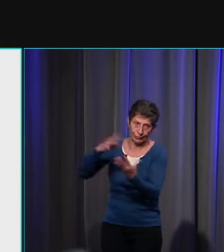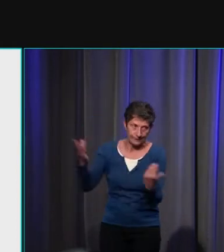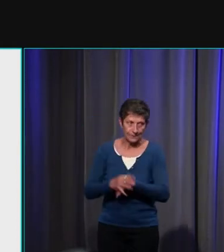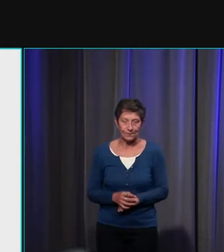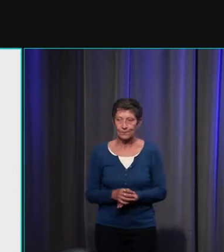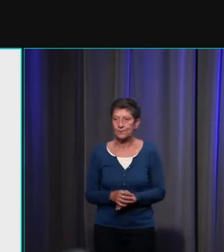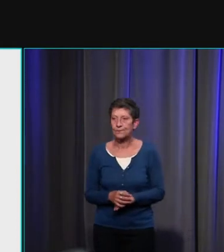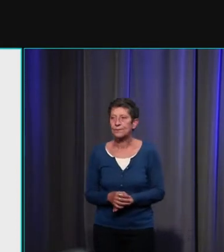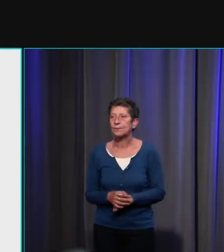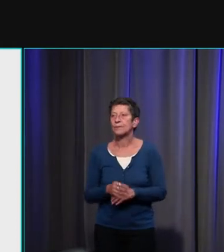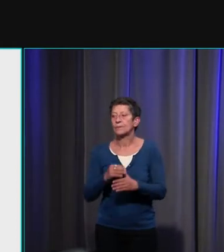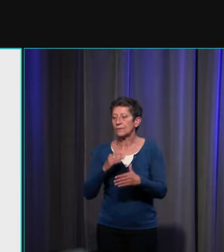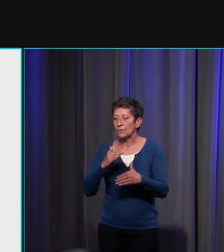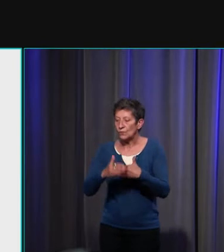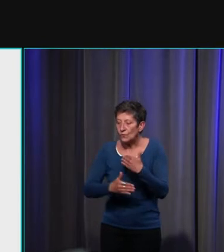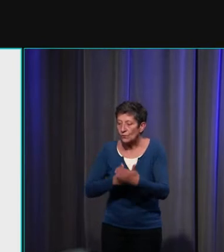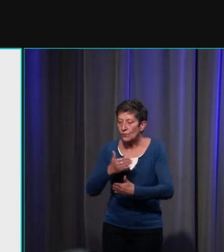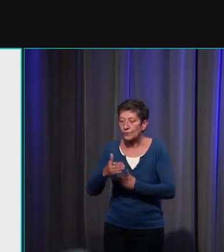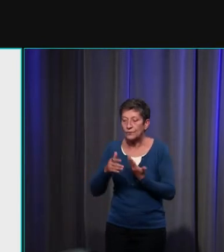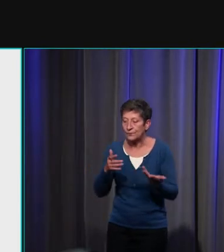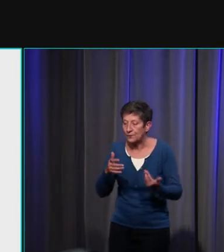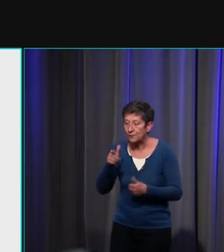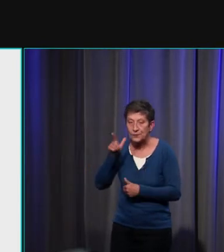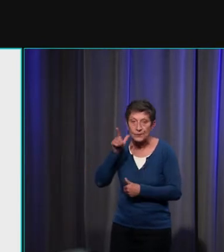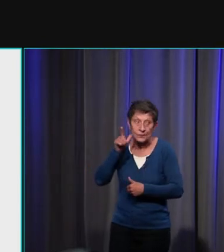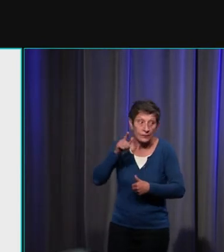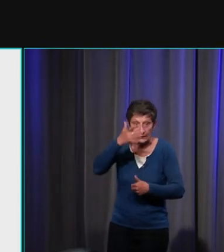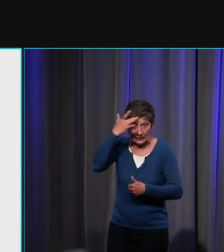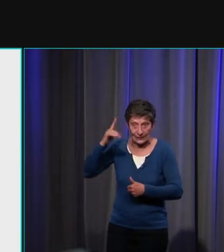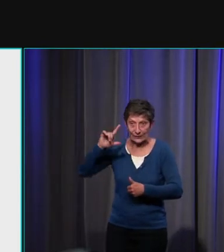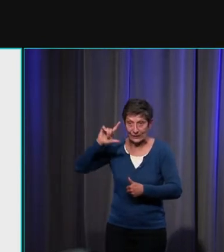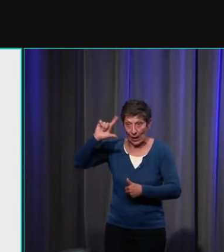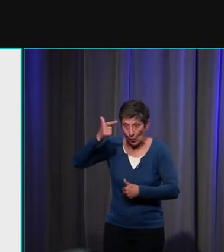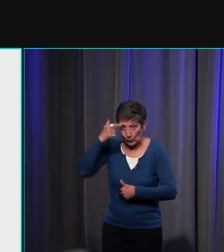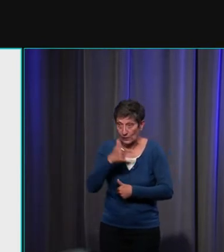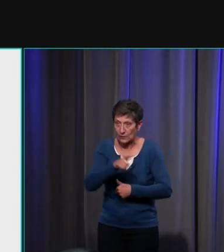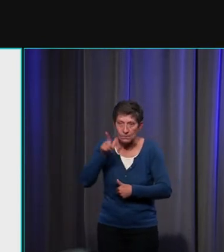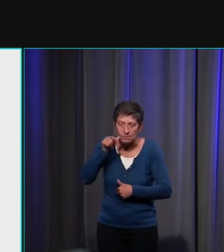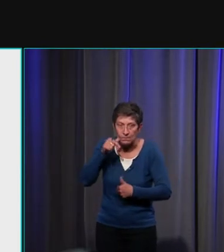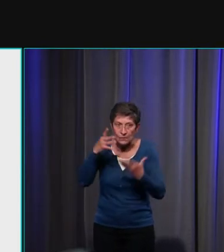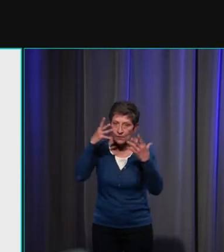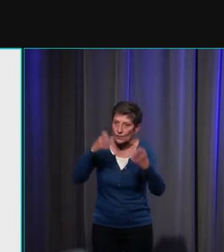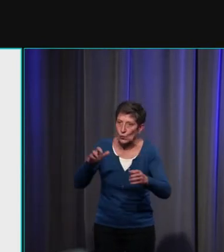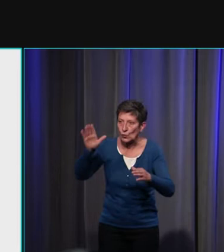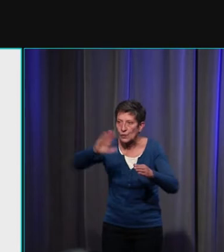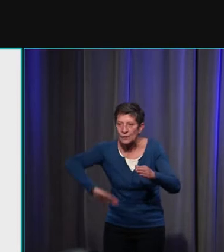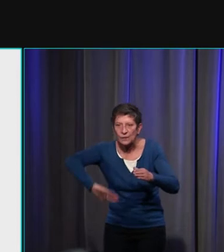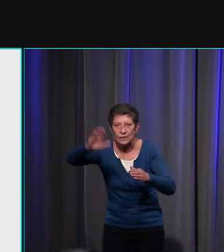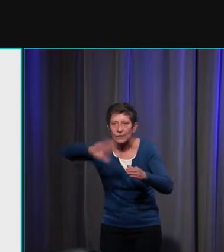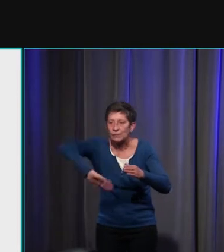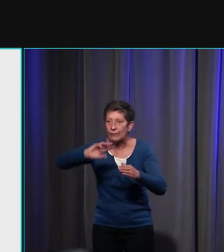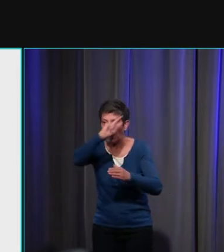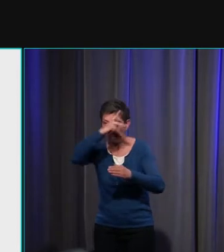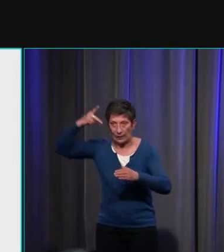en dépit des efforts de sang lui pour fortifier le palais le littoral palestiniens et des places-fortes